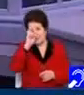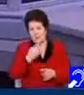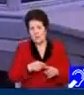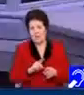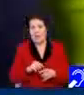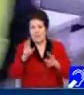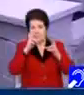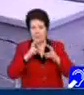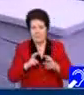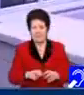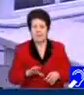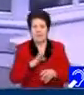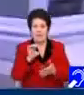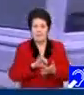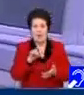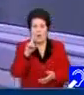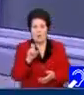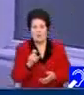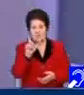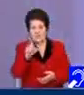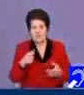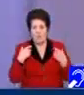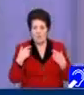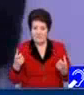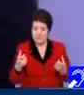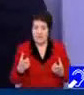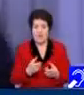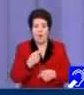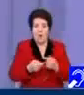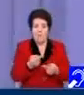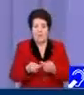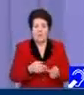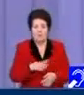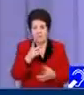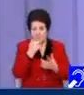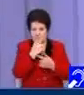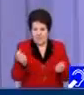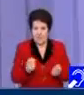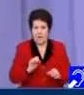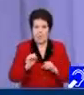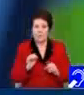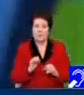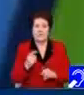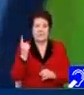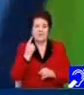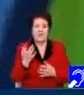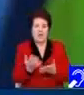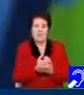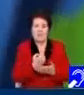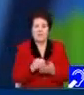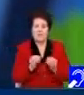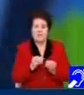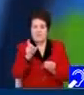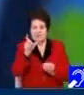după percheziții la care au participat 150 de ofițeri. Operațiunea a fost declanșată după ce autoritățile au primit informații că 10 femei